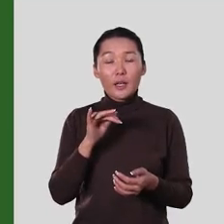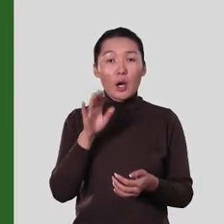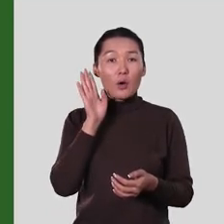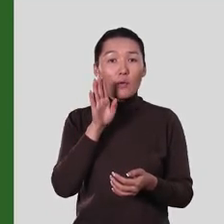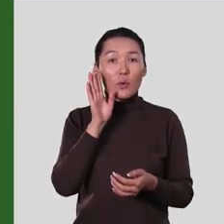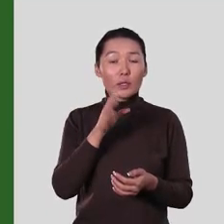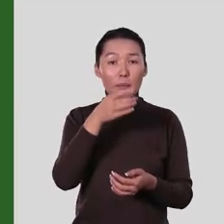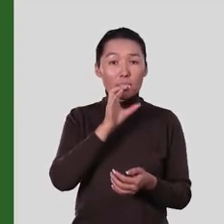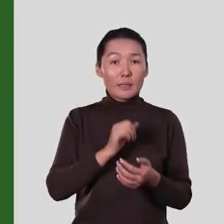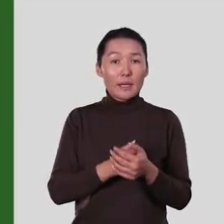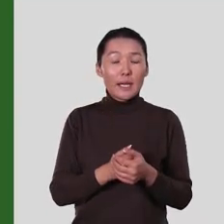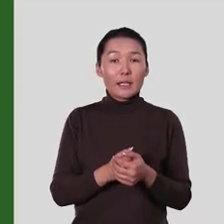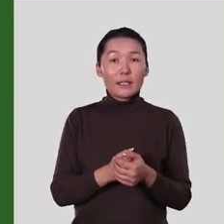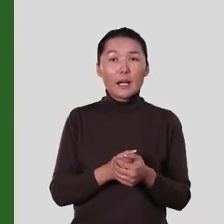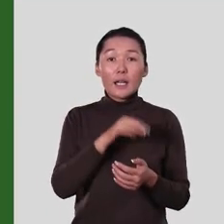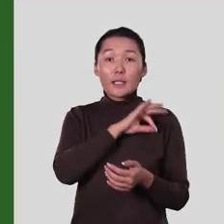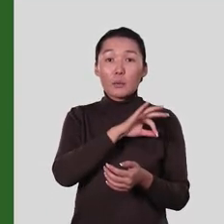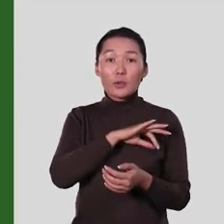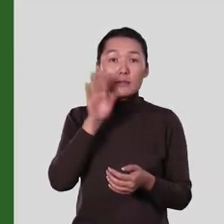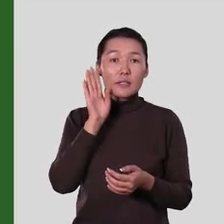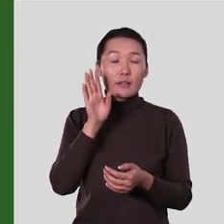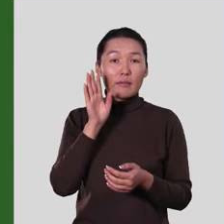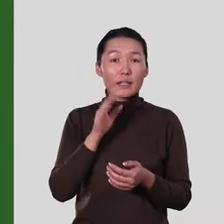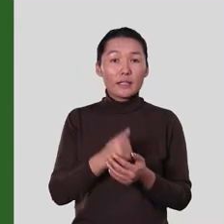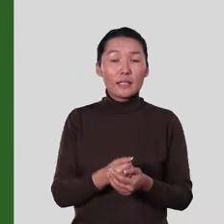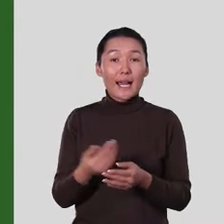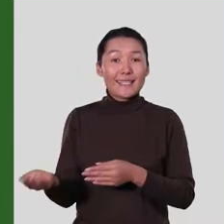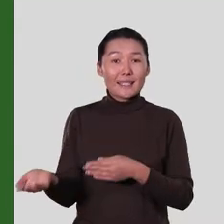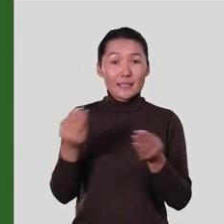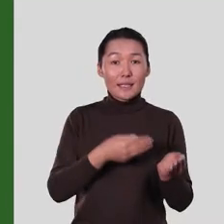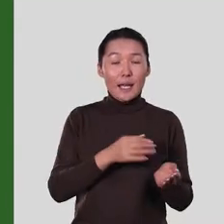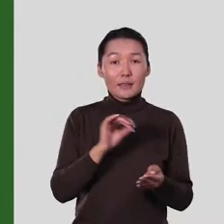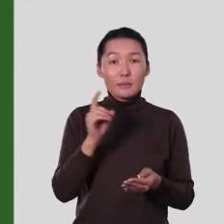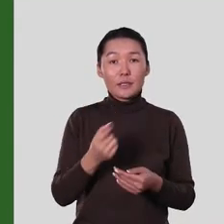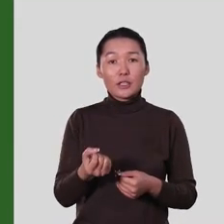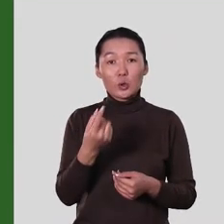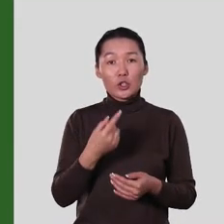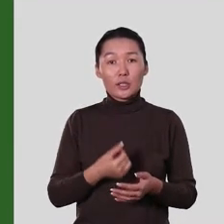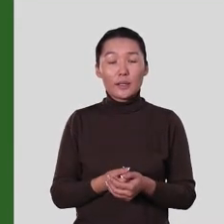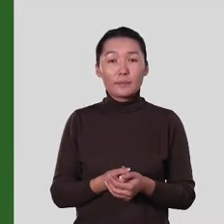водопотребление – использование воды с изъятием из источника.